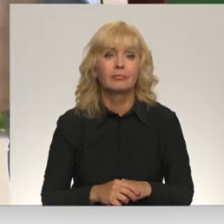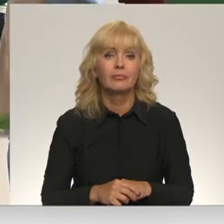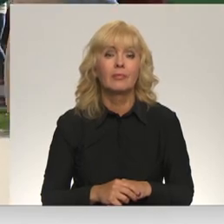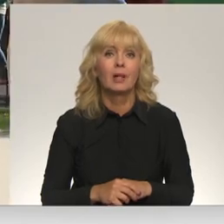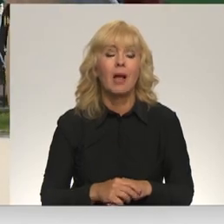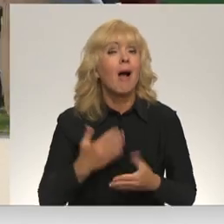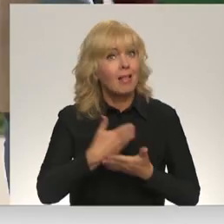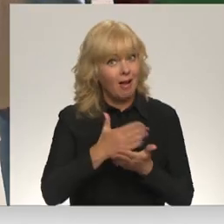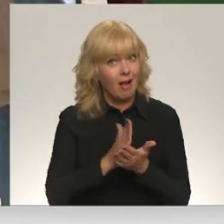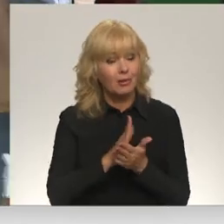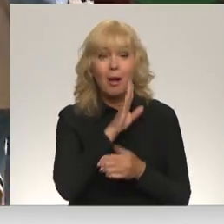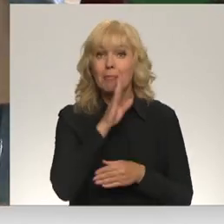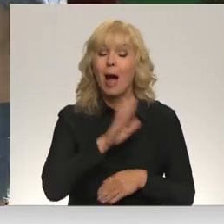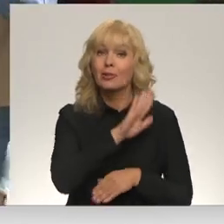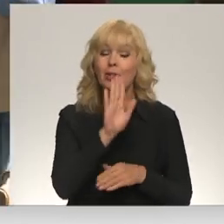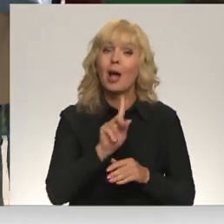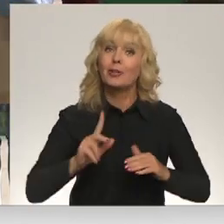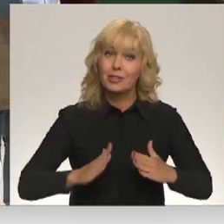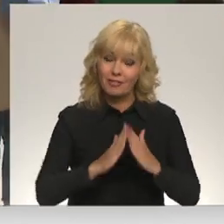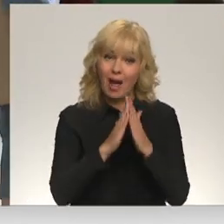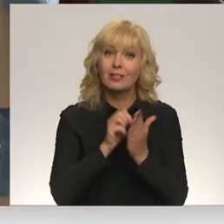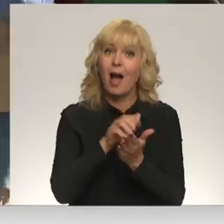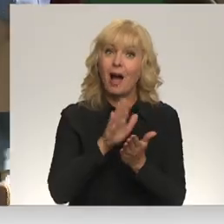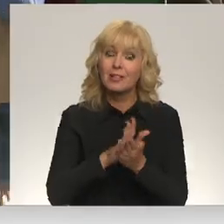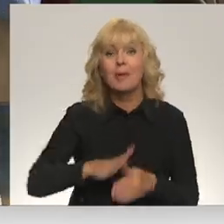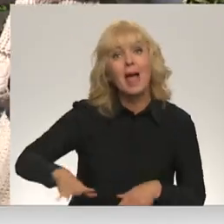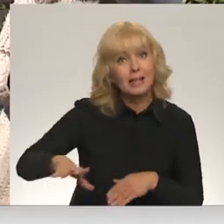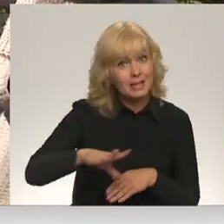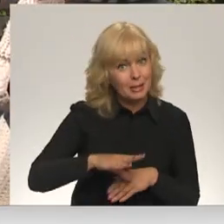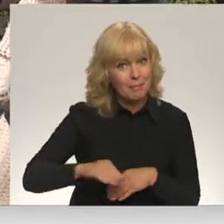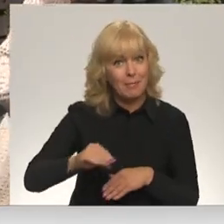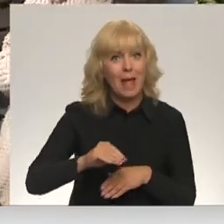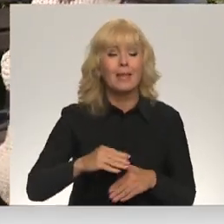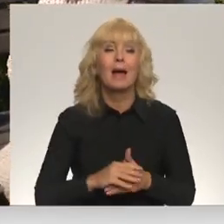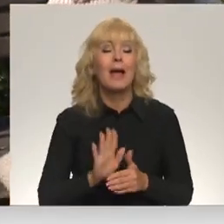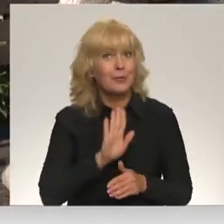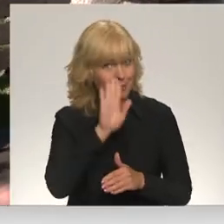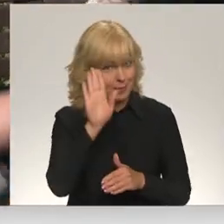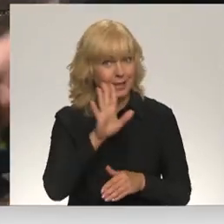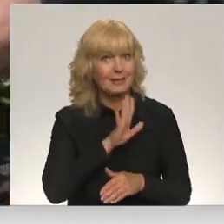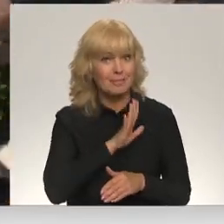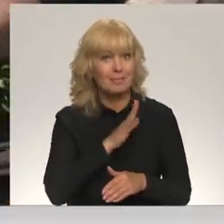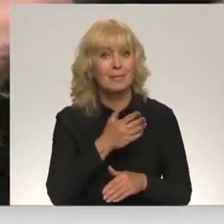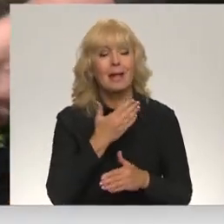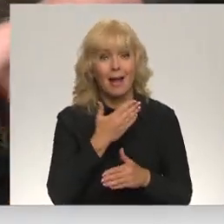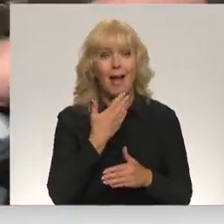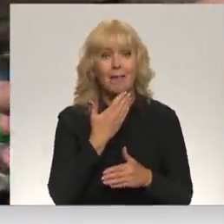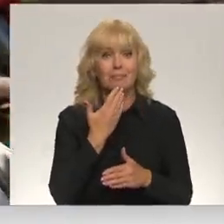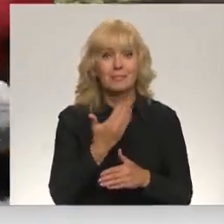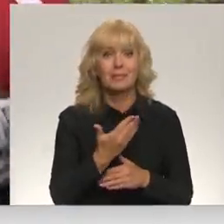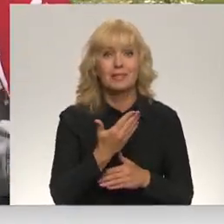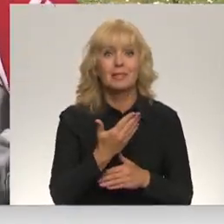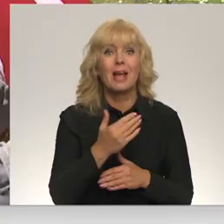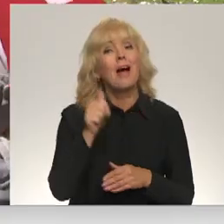Taču lielākoties mātes diena ir svētki, kas tiek atzīmēti ģimenes lokā. Jūs tikāt šorīt jau apsveikta? Jā, protams, es tiku